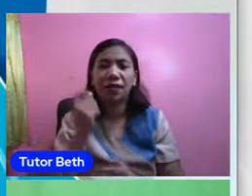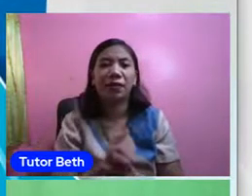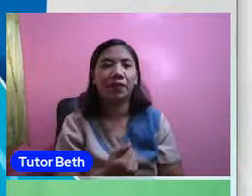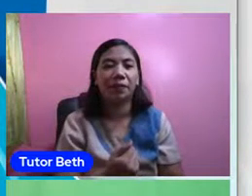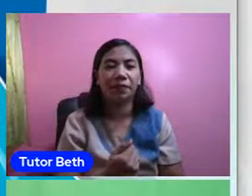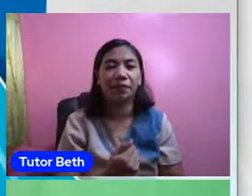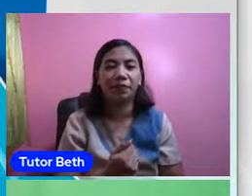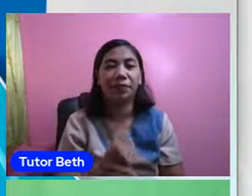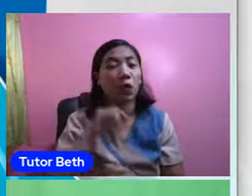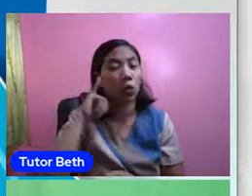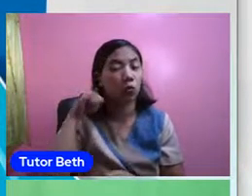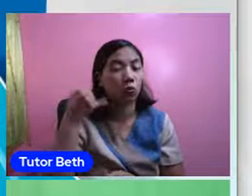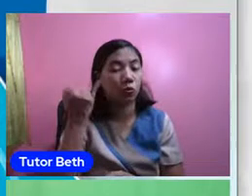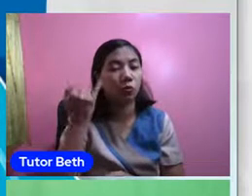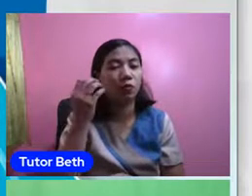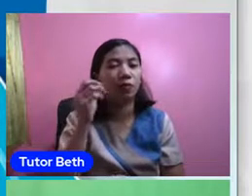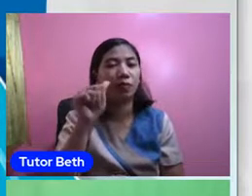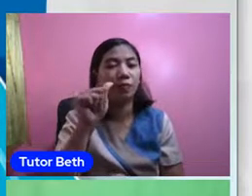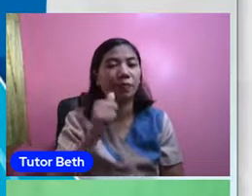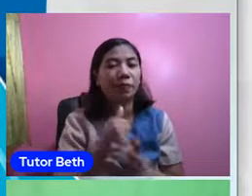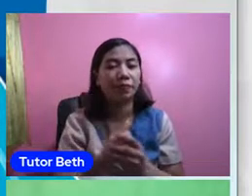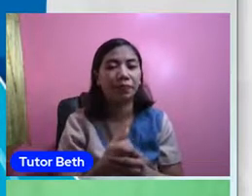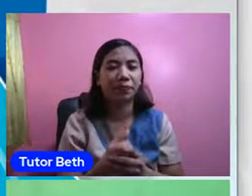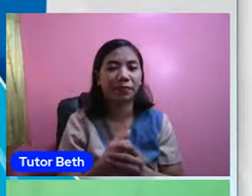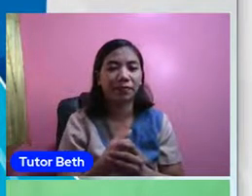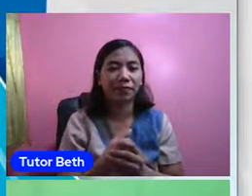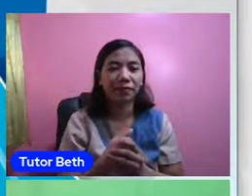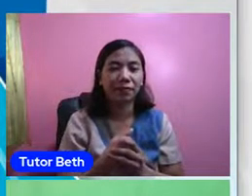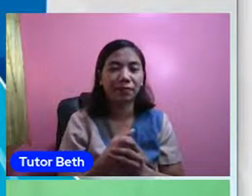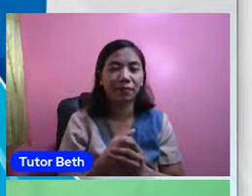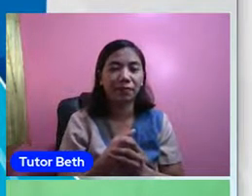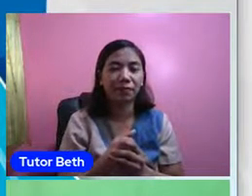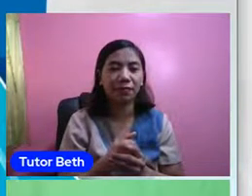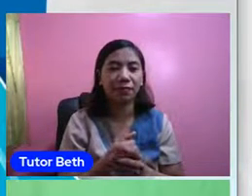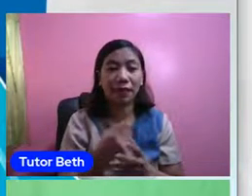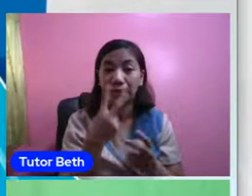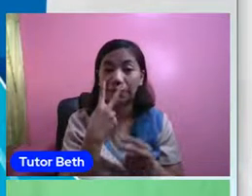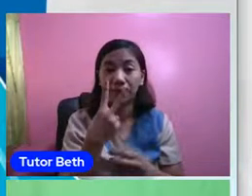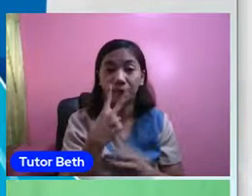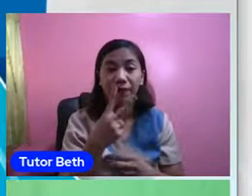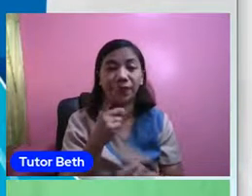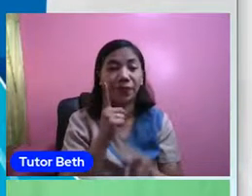Joanne Tagle, letter A. Okay. Tingnan natin kung tama yung inyong mga kasagutan.